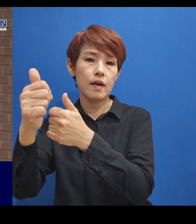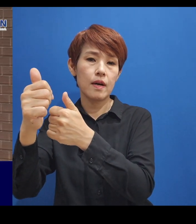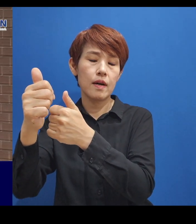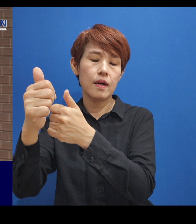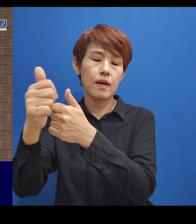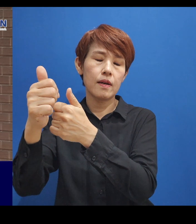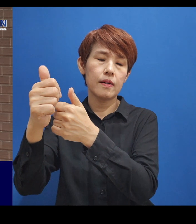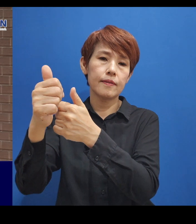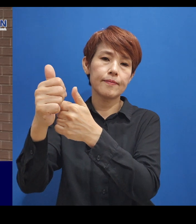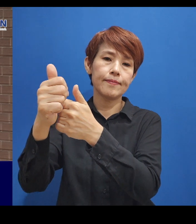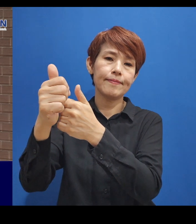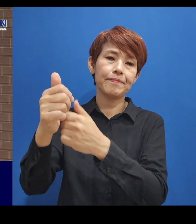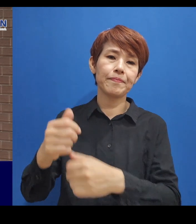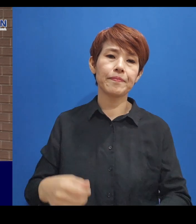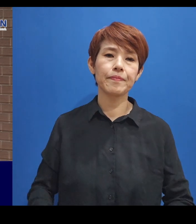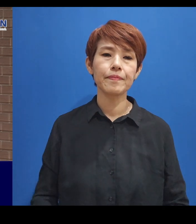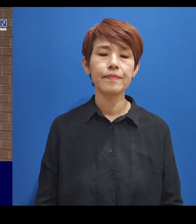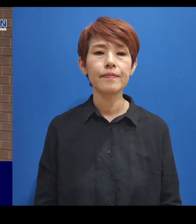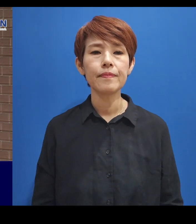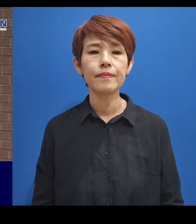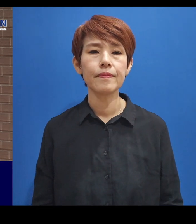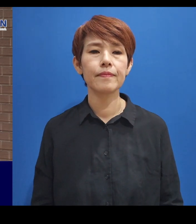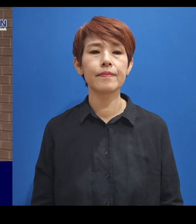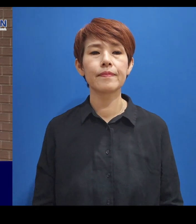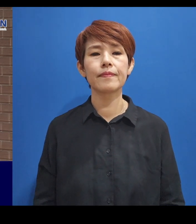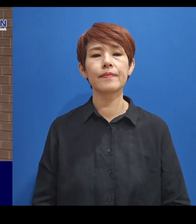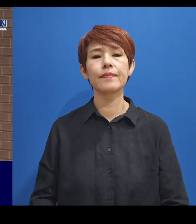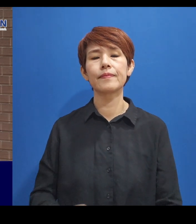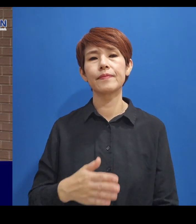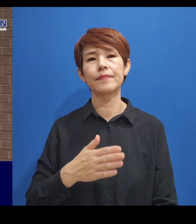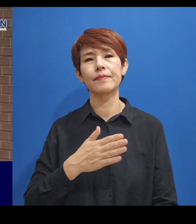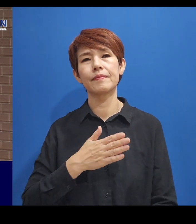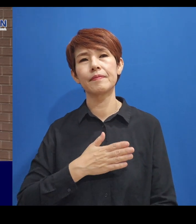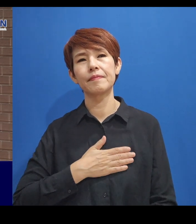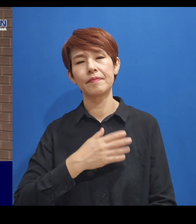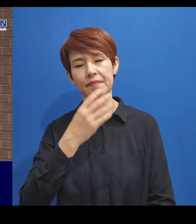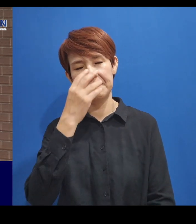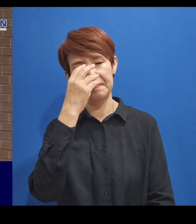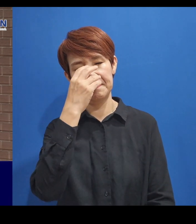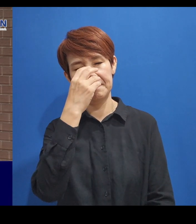갑니다. 교만한 마음을 내버리고